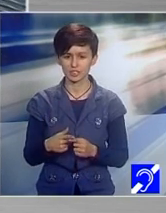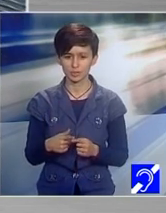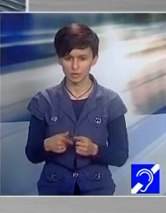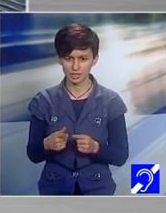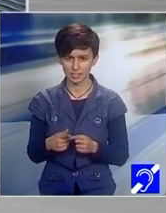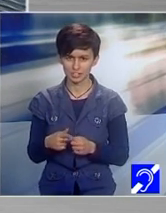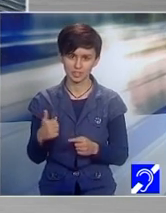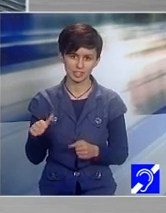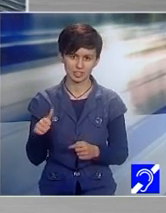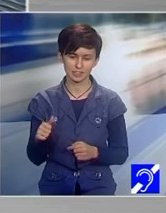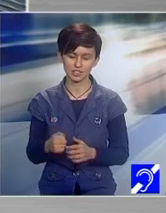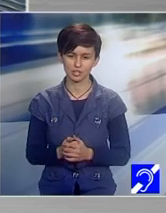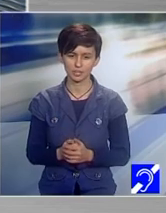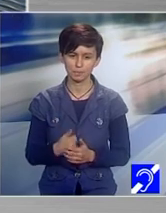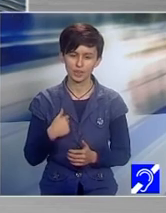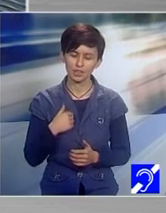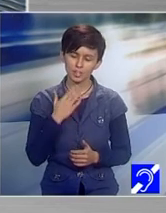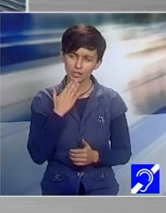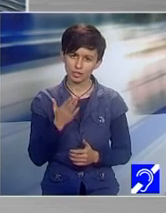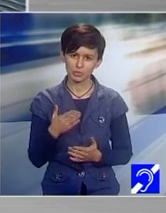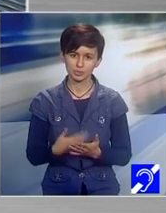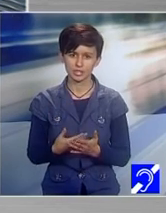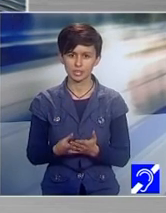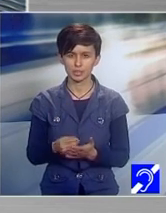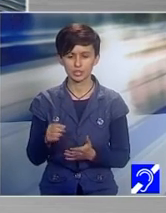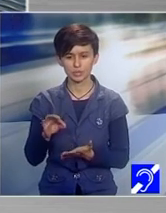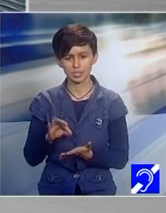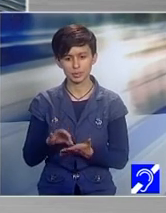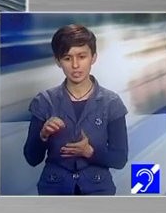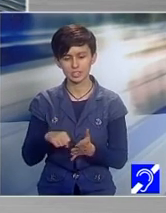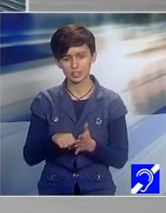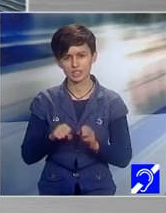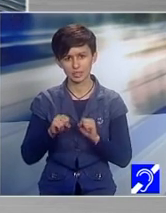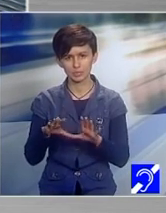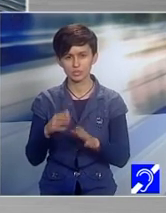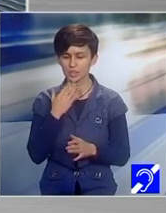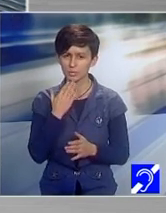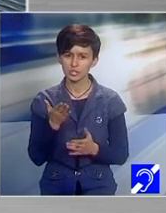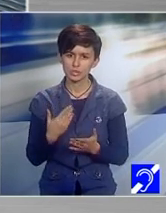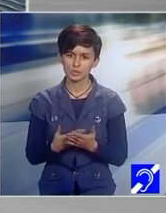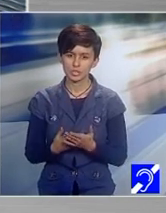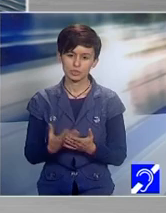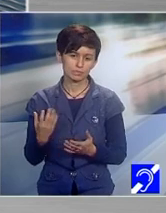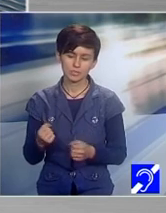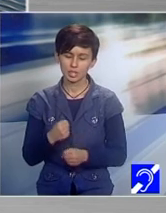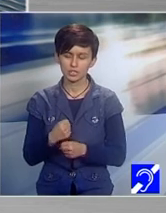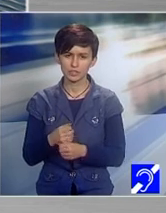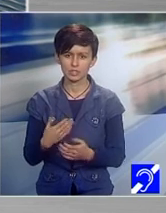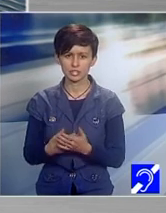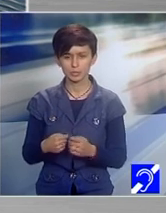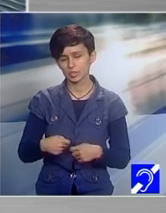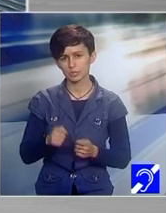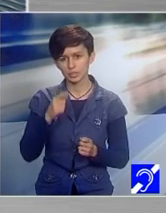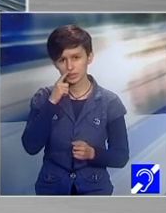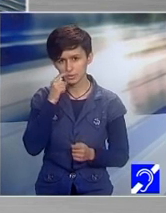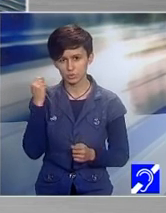vă mulțumesc. Vă mulțumesc tare mult pentru prezența în emisiune. Mulțumesc pentru ceea ce faceți, pentru toți, nu doar pentru Pilu, pentru